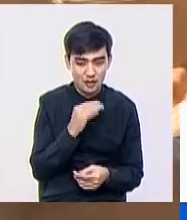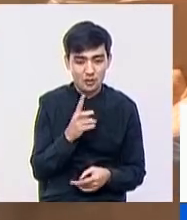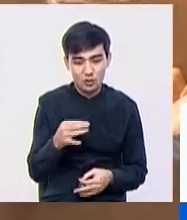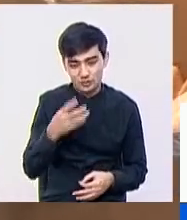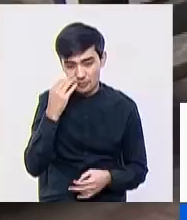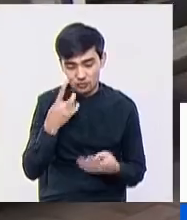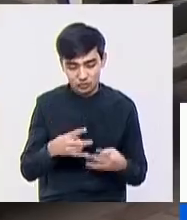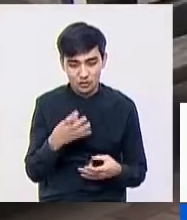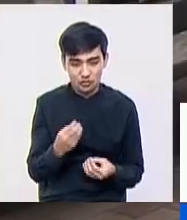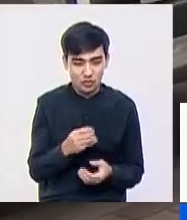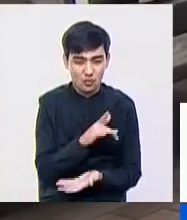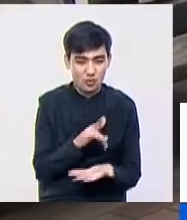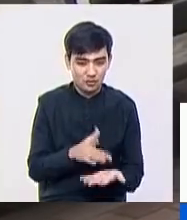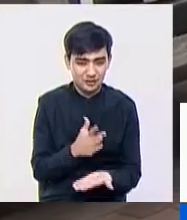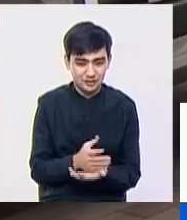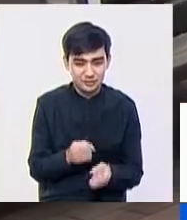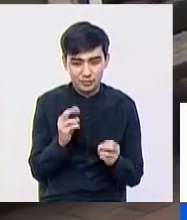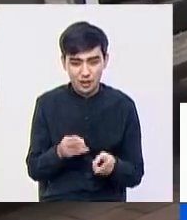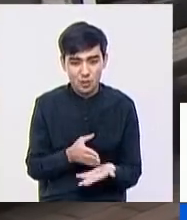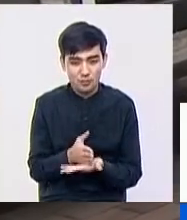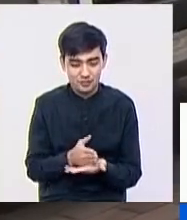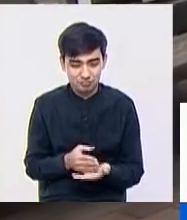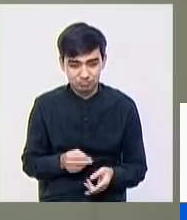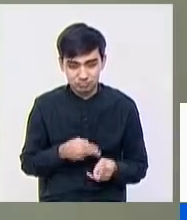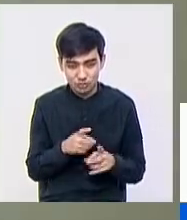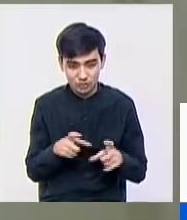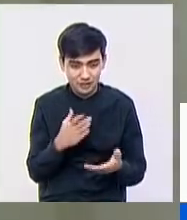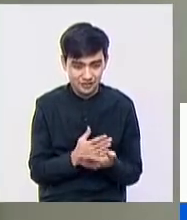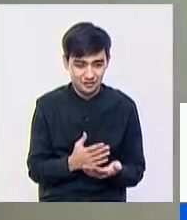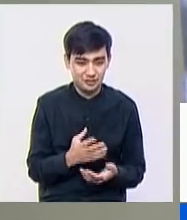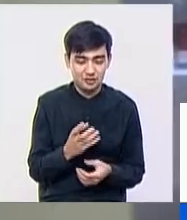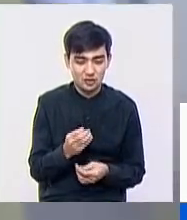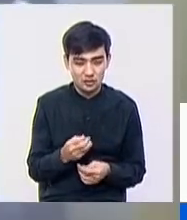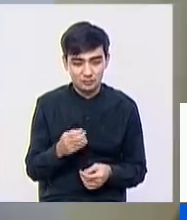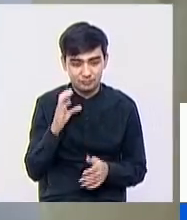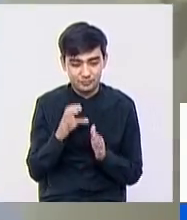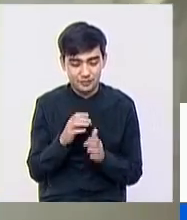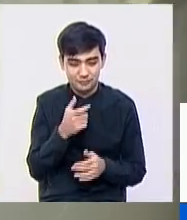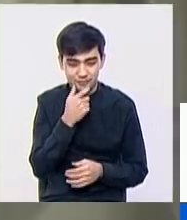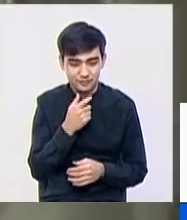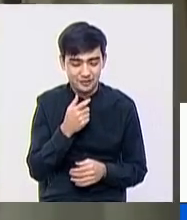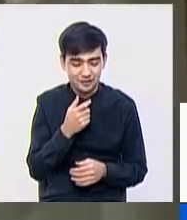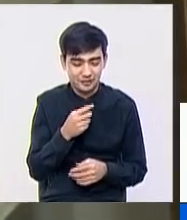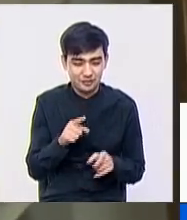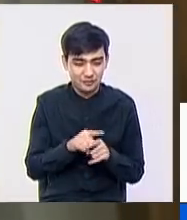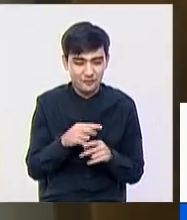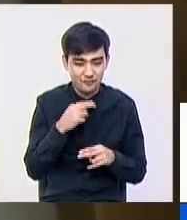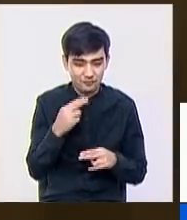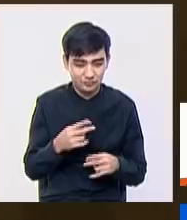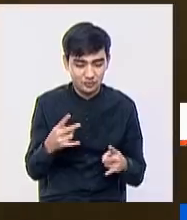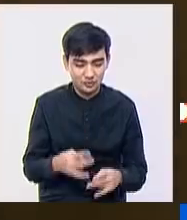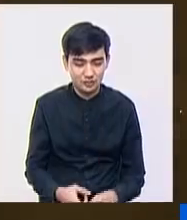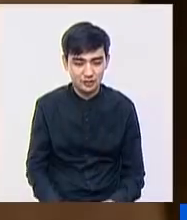забывать о том, что в городе все еще продолжается спецоперация и необходимо соблюдать все меры предосторожности. Аскар Миндыбаев, Влад